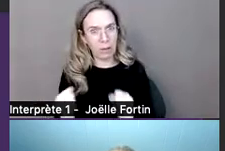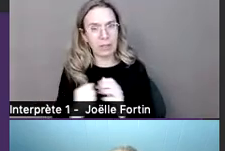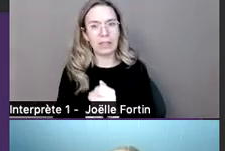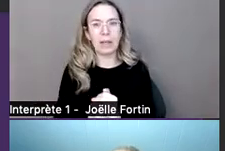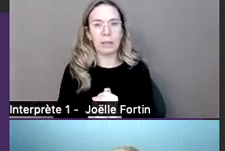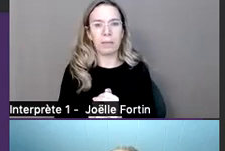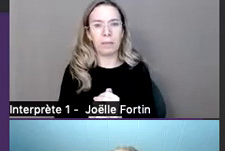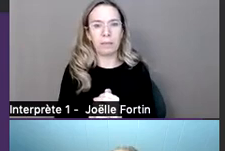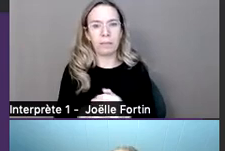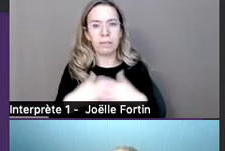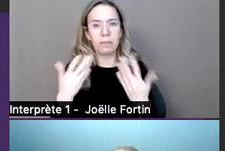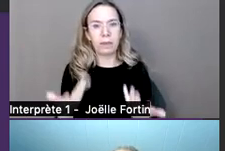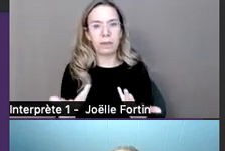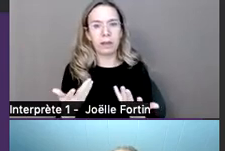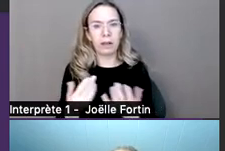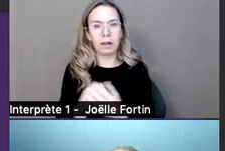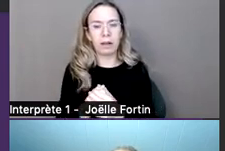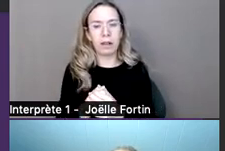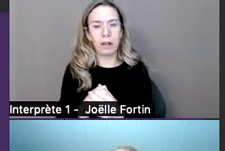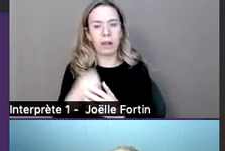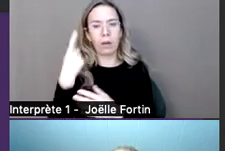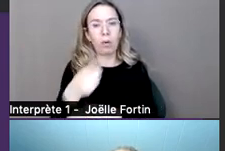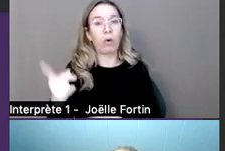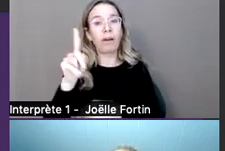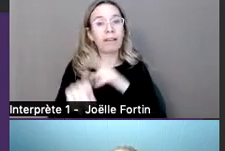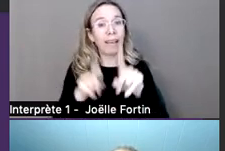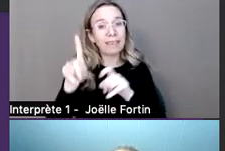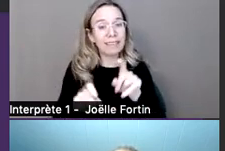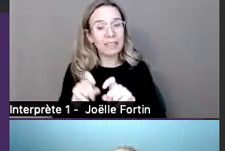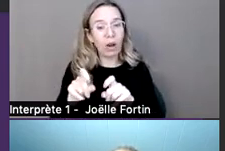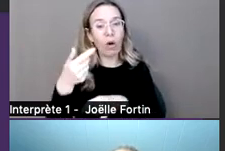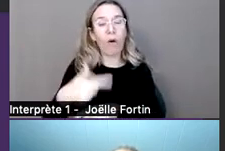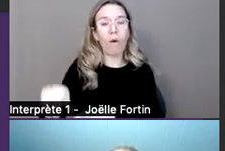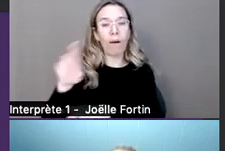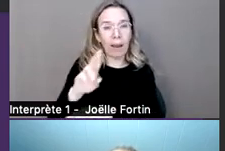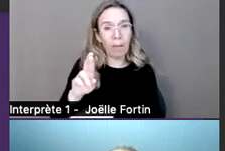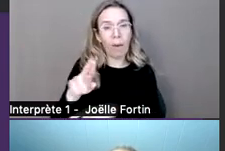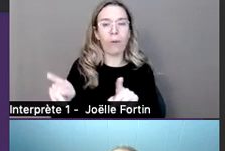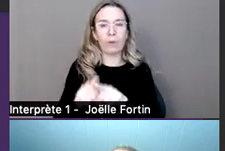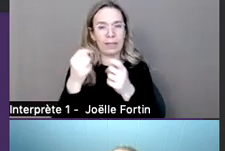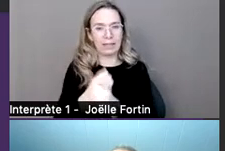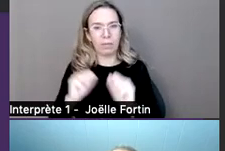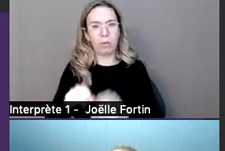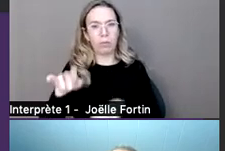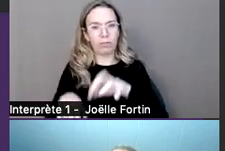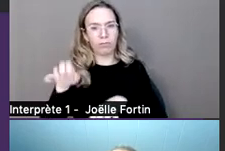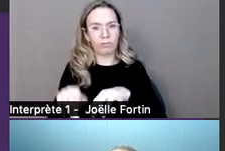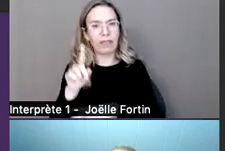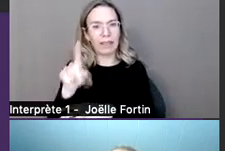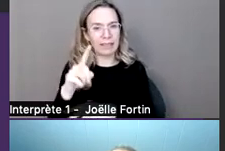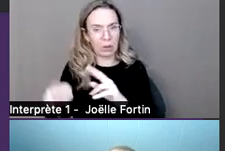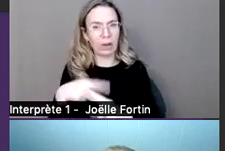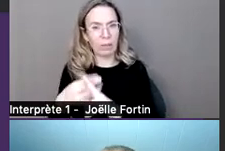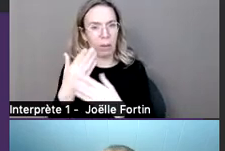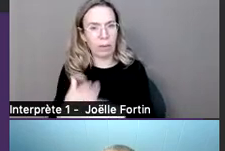discussion. Les fenêtres pour les questions seront aussi disponibles où vous pouvez mettre vos questions. Comme ça,